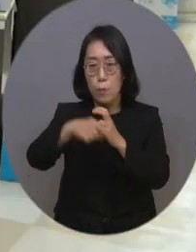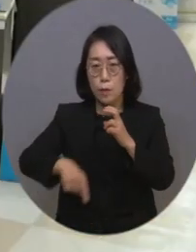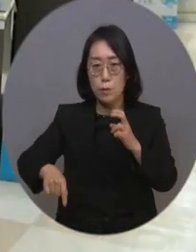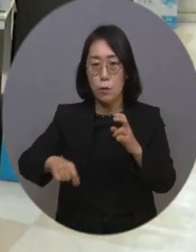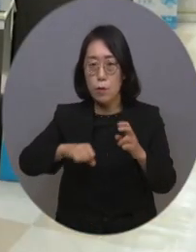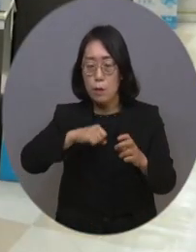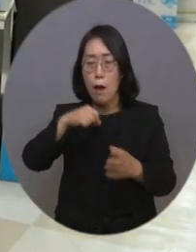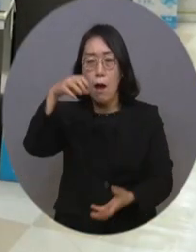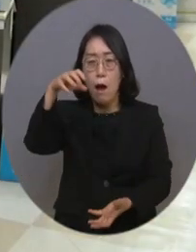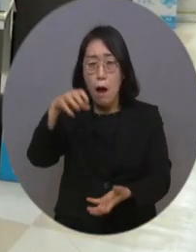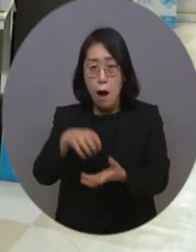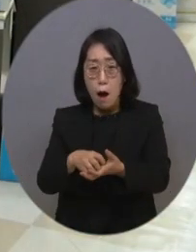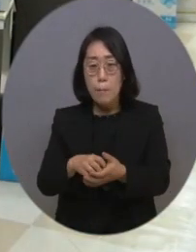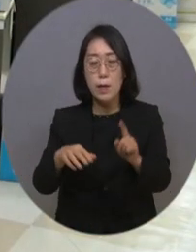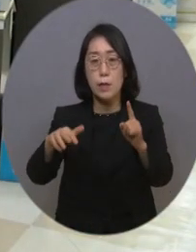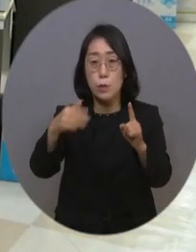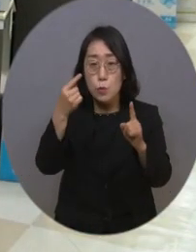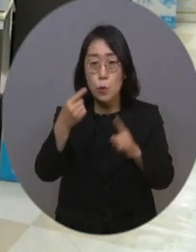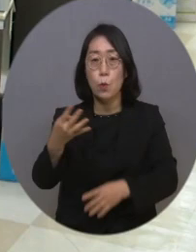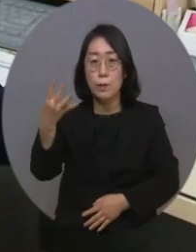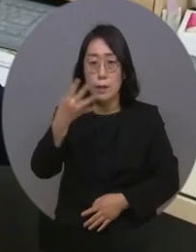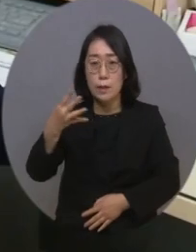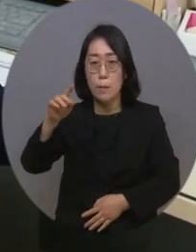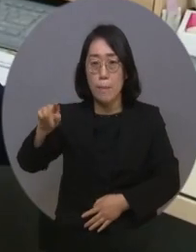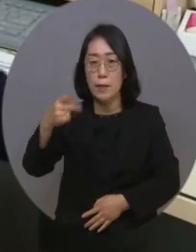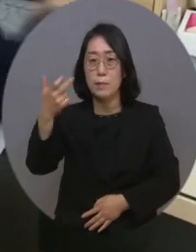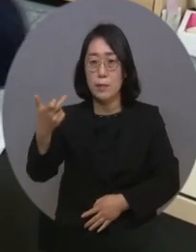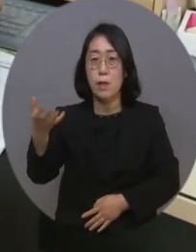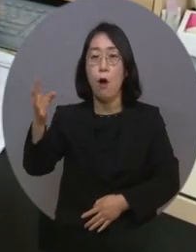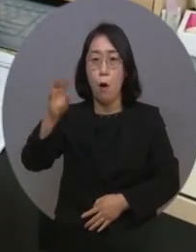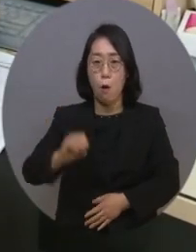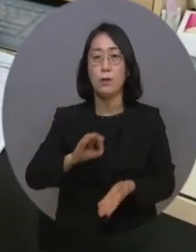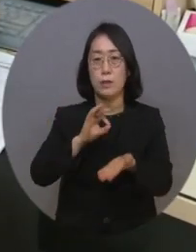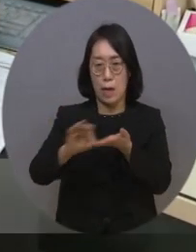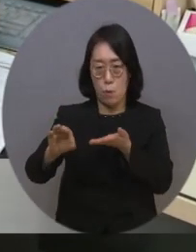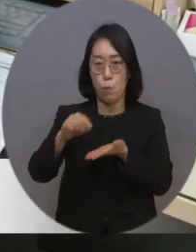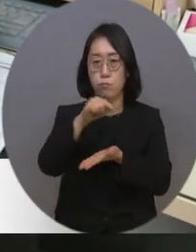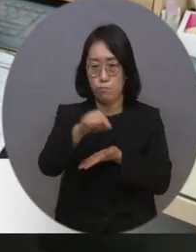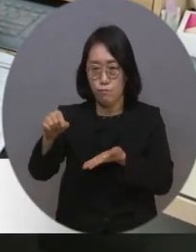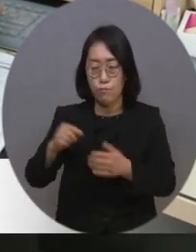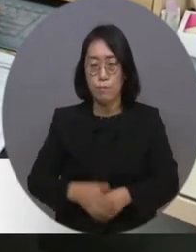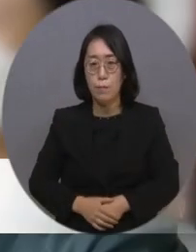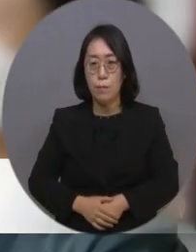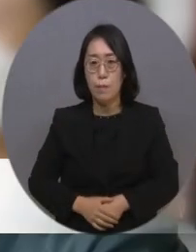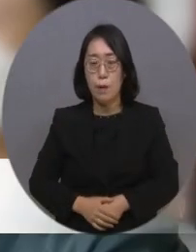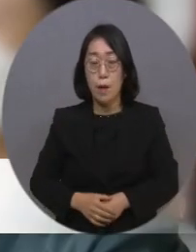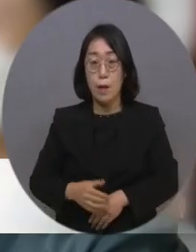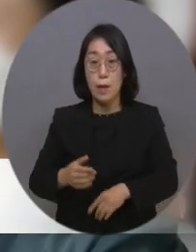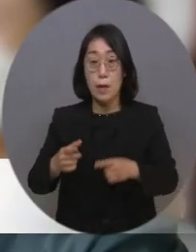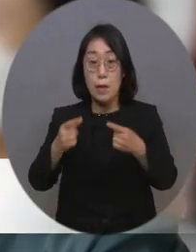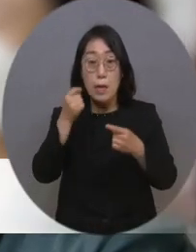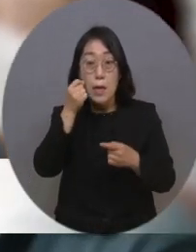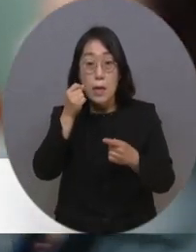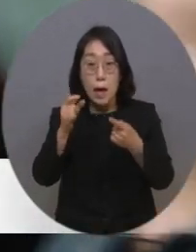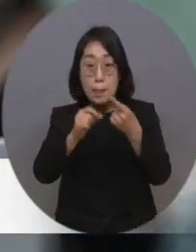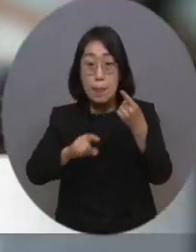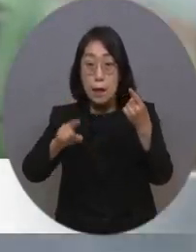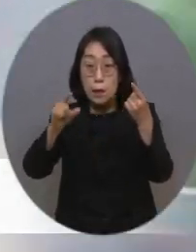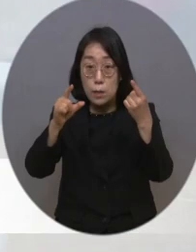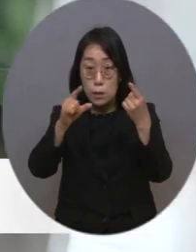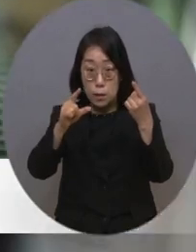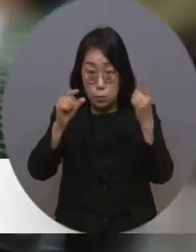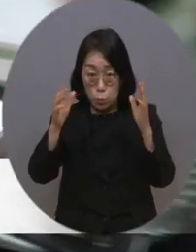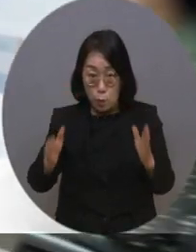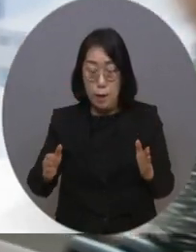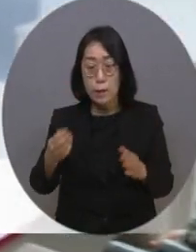기준 사업비는 총 1조 4,117억 원입니다. 내달 말까지 1차 감사를 진행하고 이